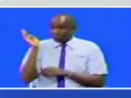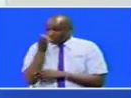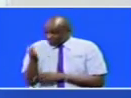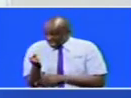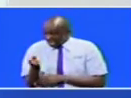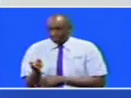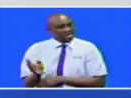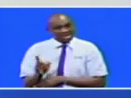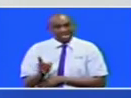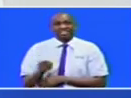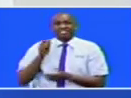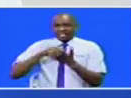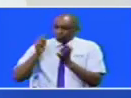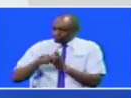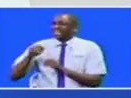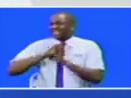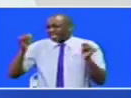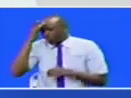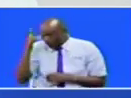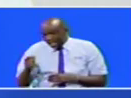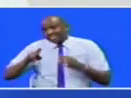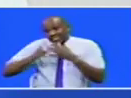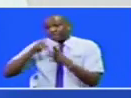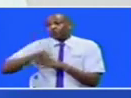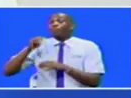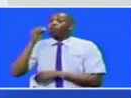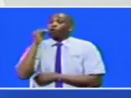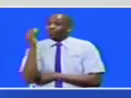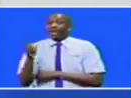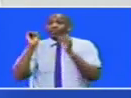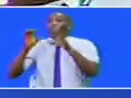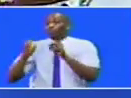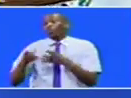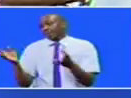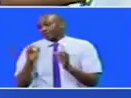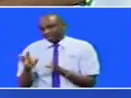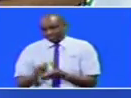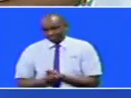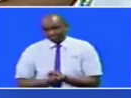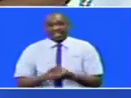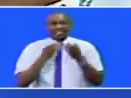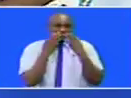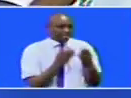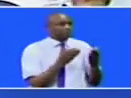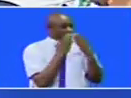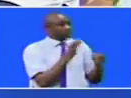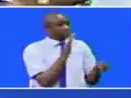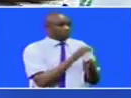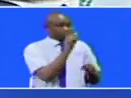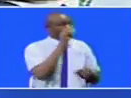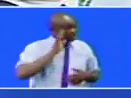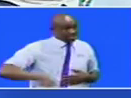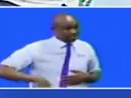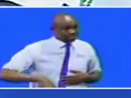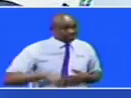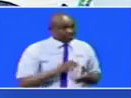every minute. Inaitwa safi kwa sababu inaanza usafi kuanzia nyumbani mpaka njia ya kutupa takataka. Asante sana mheshimiwa, ingawa umechelewa lakini sana samahani, asante sana